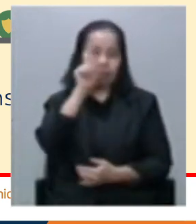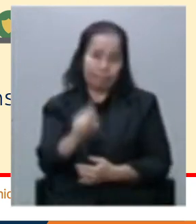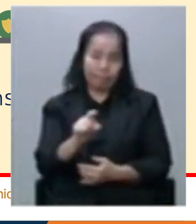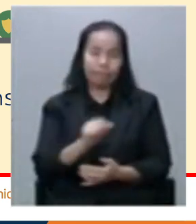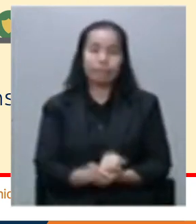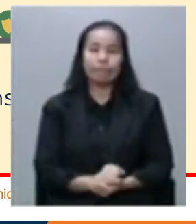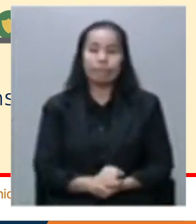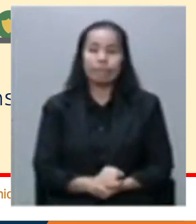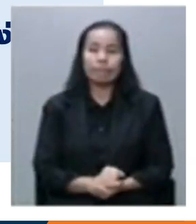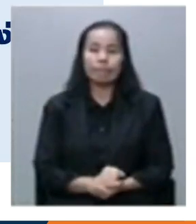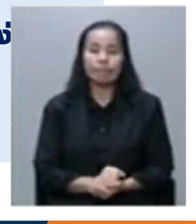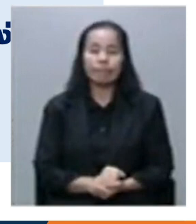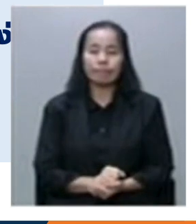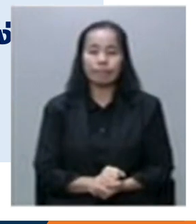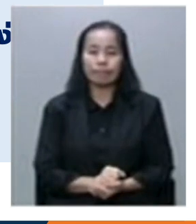ถัดไปครับ